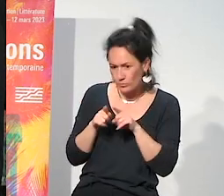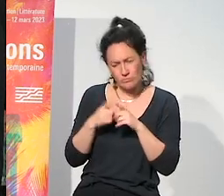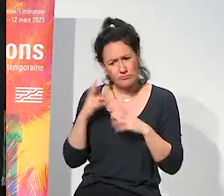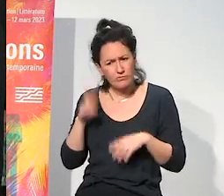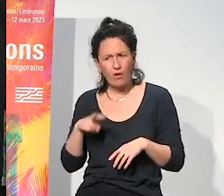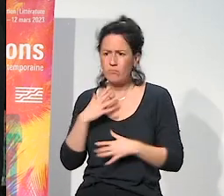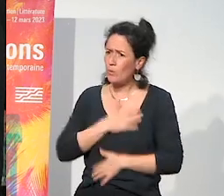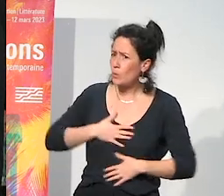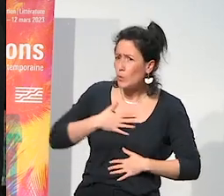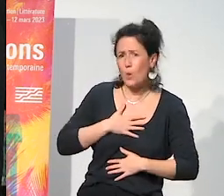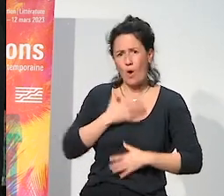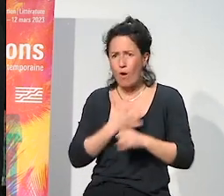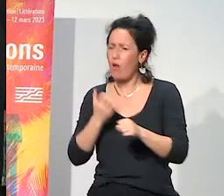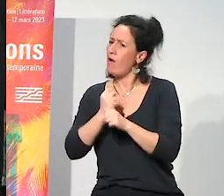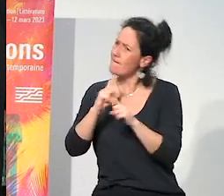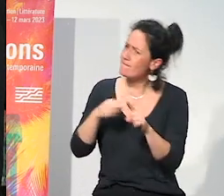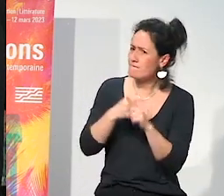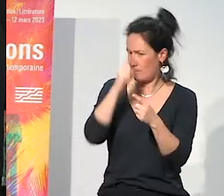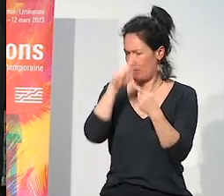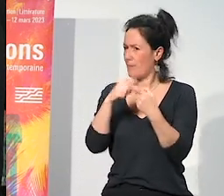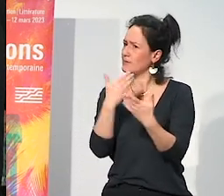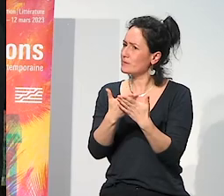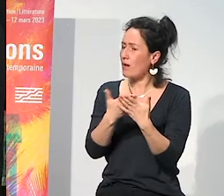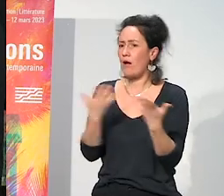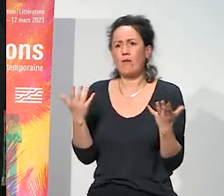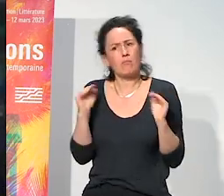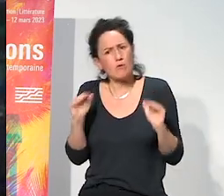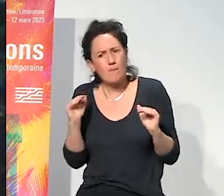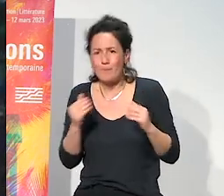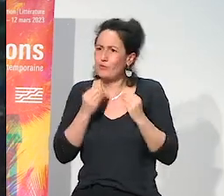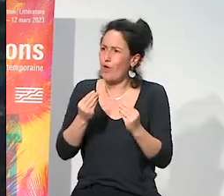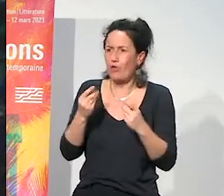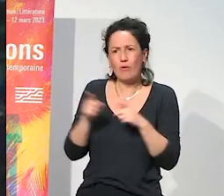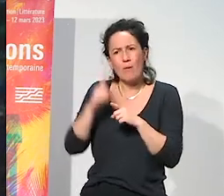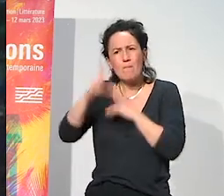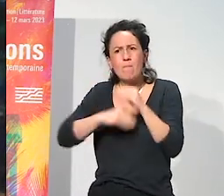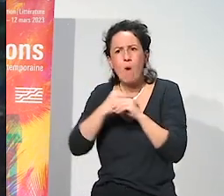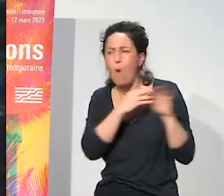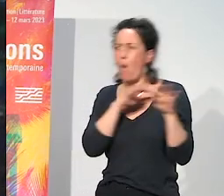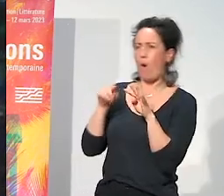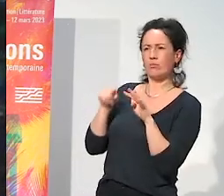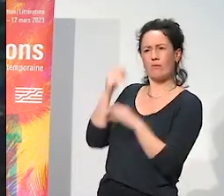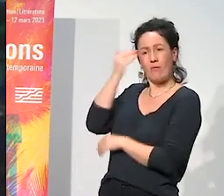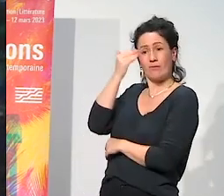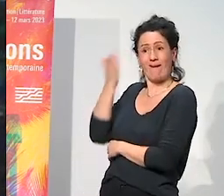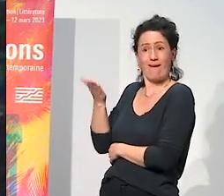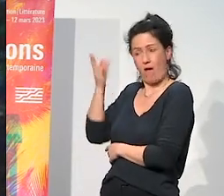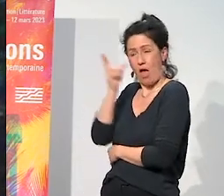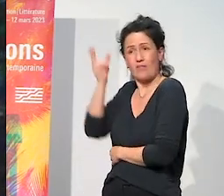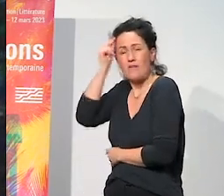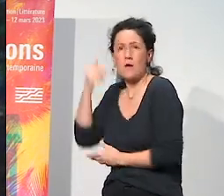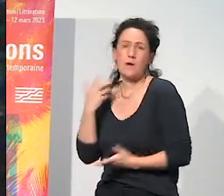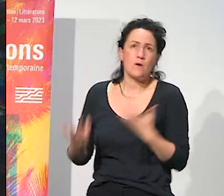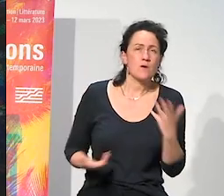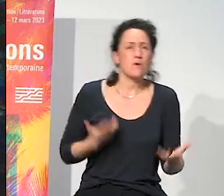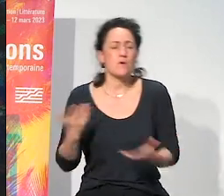peut prendre ce parti-là, se dire oui, mais quand même, dans un autre sens, ça l'a fait connaître du monde entier, etc. Je ne sais pas trop, je ne suis pas tout